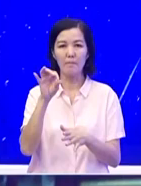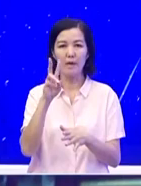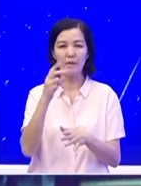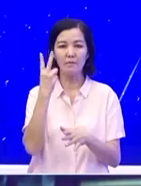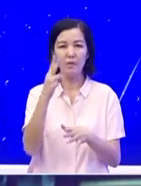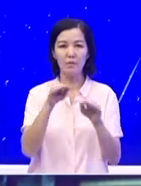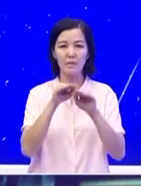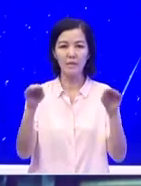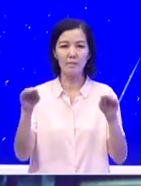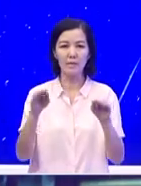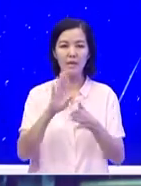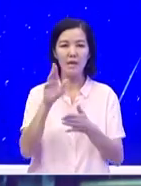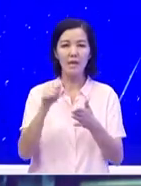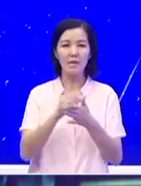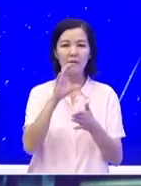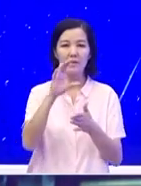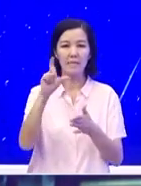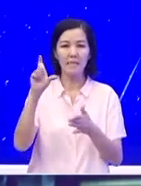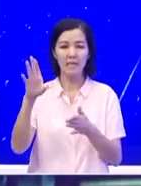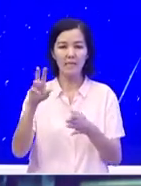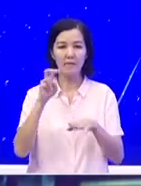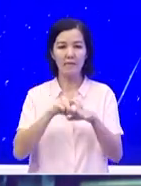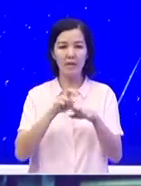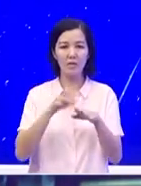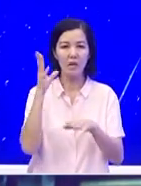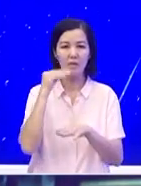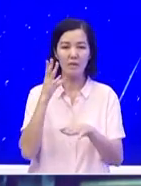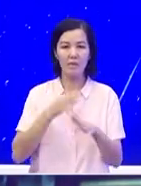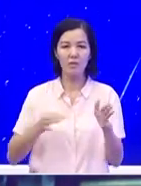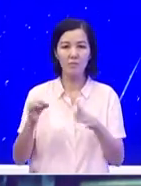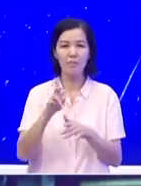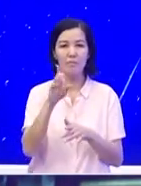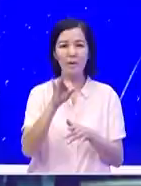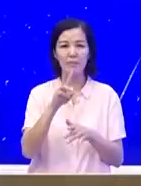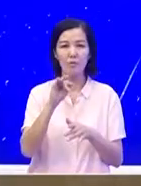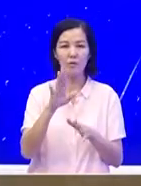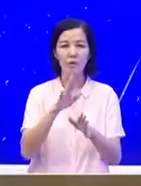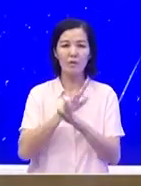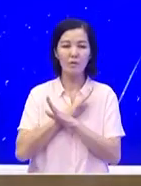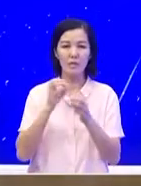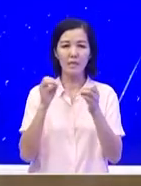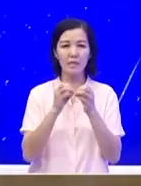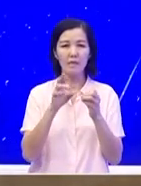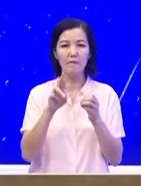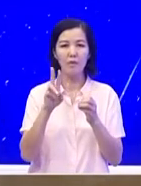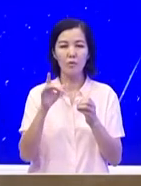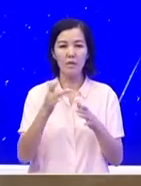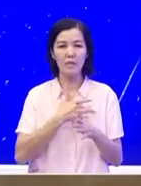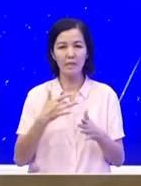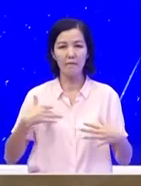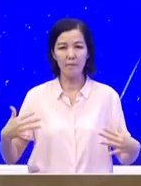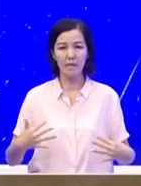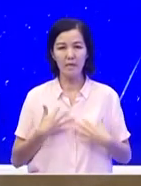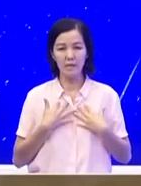награжден главный государственный санитарный врач Алматинской области Кайрат Баймухамбетов. Он скончался 10 июля от пневмонии.